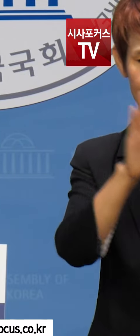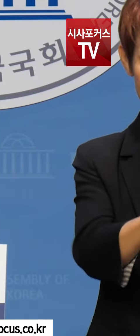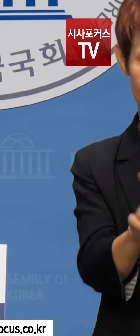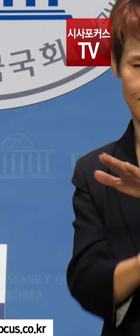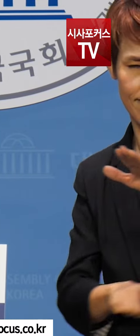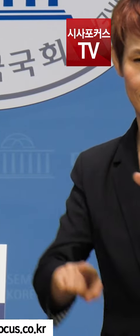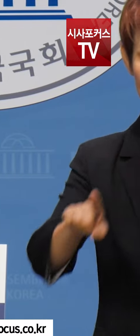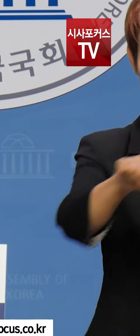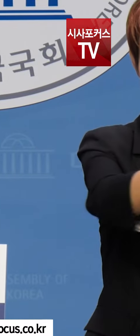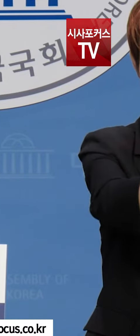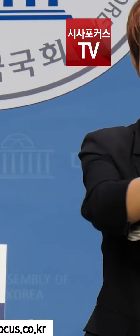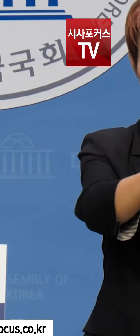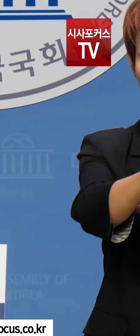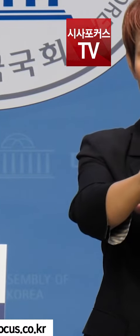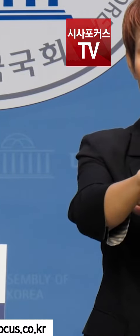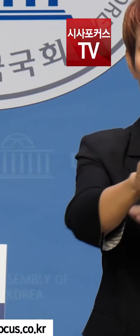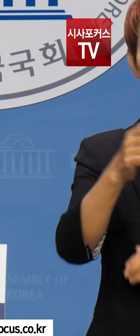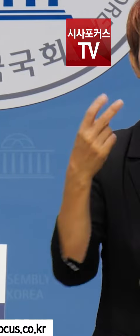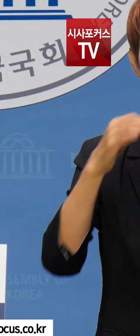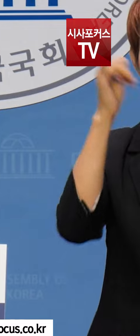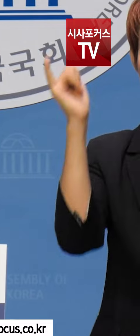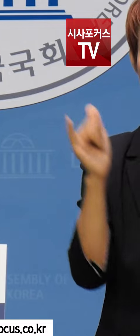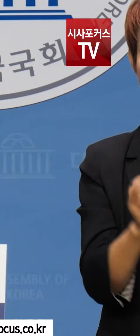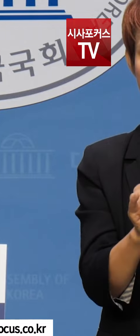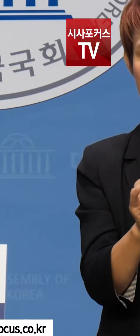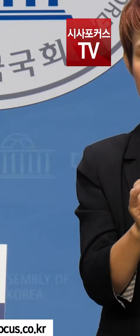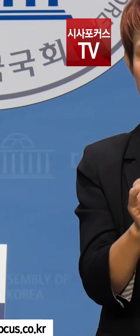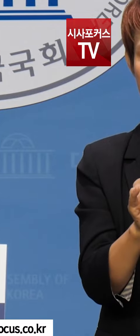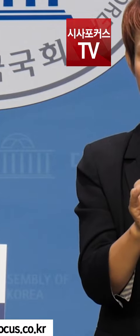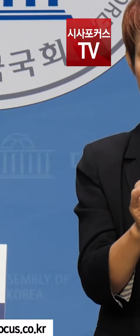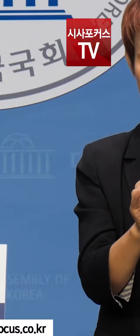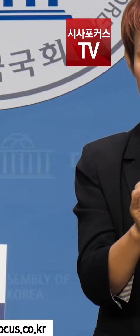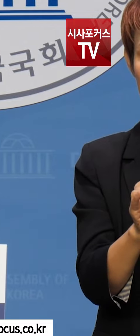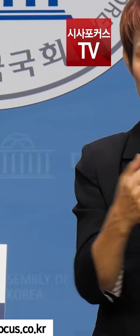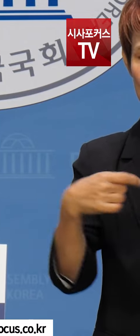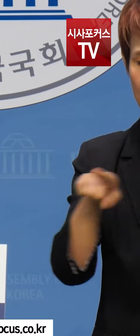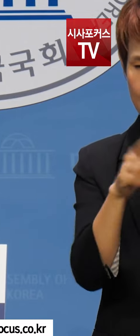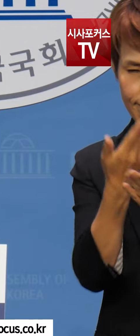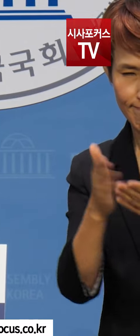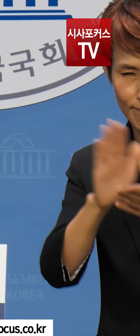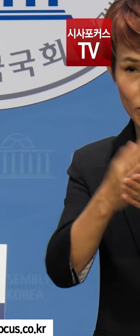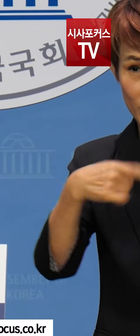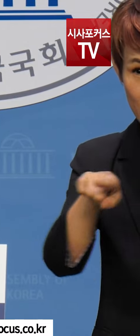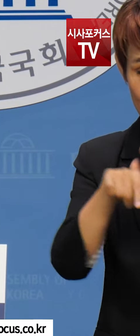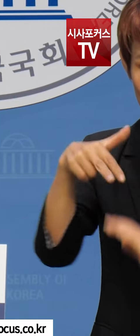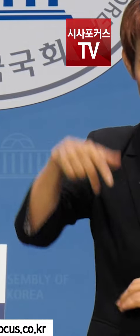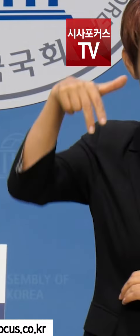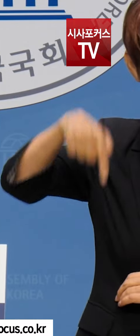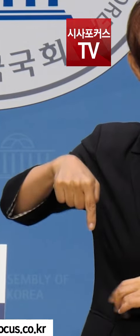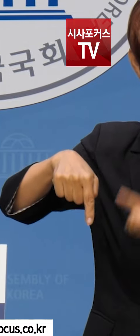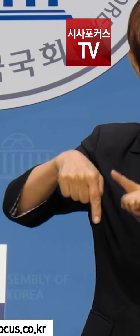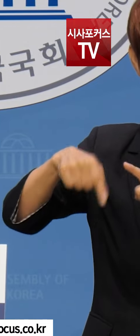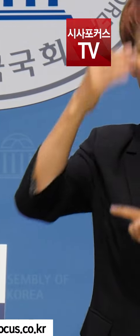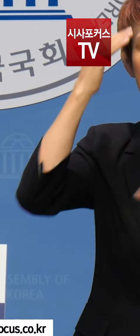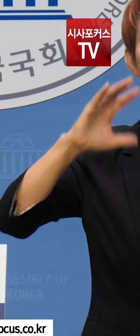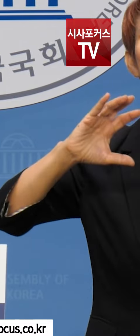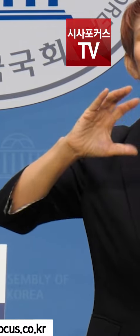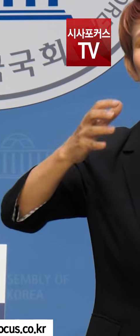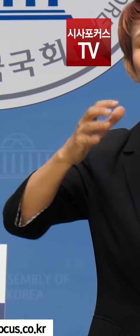선봉에 섰던 그리고 사회권의 기치를 내건 조국이 바로 대한민국